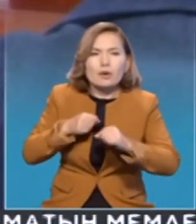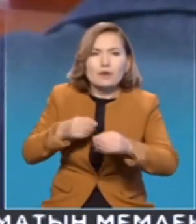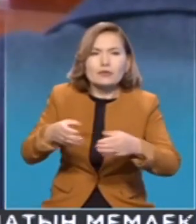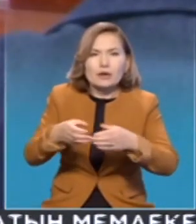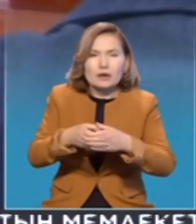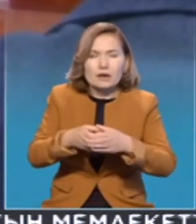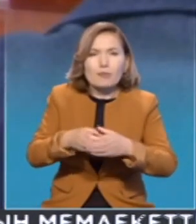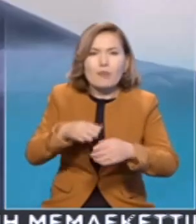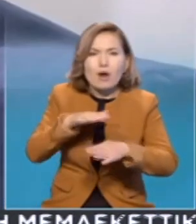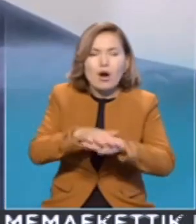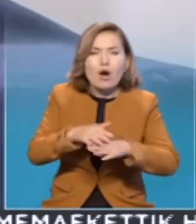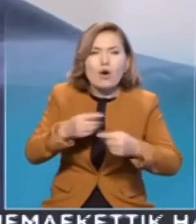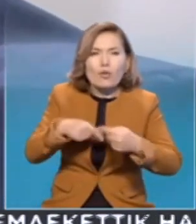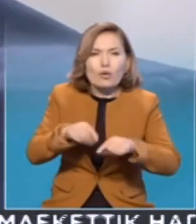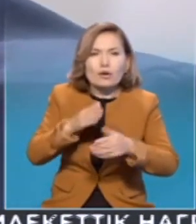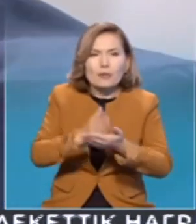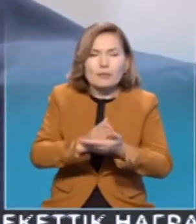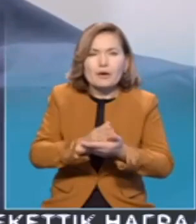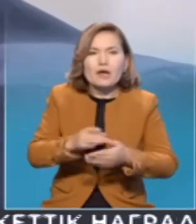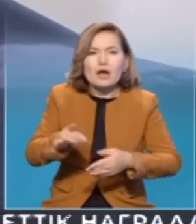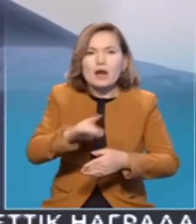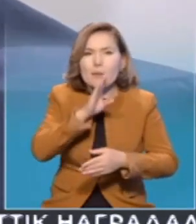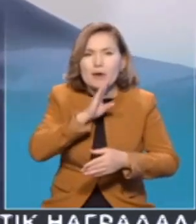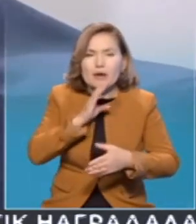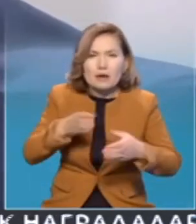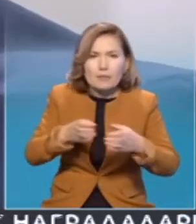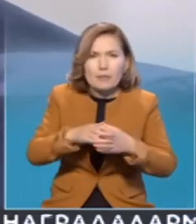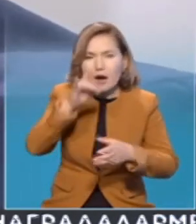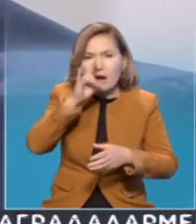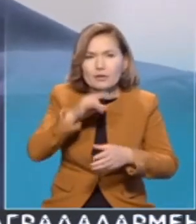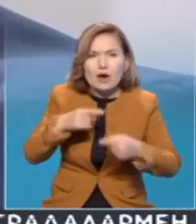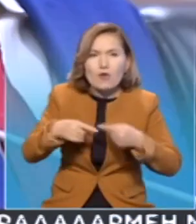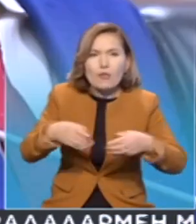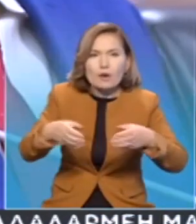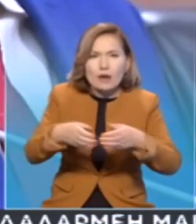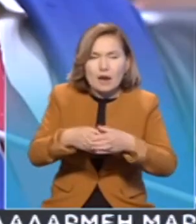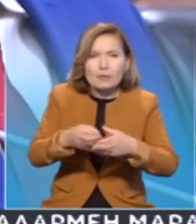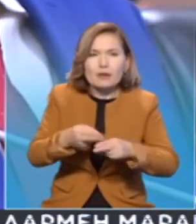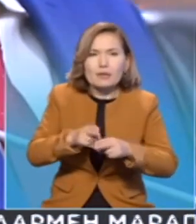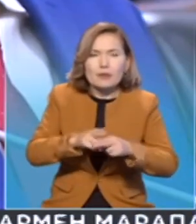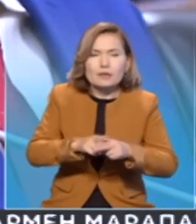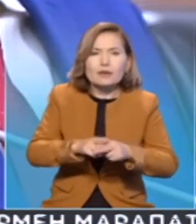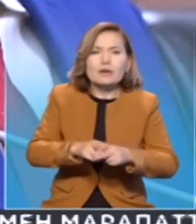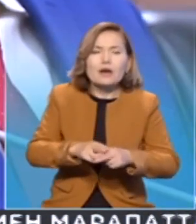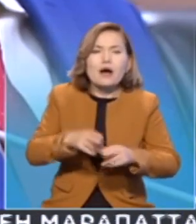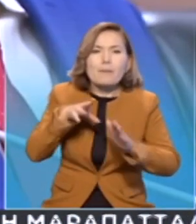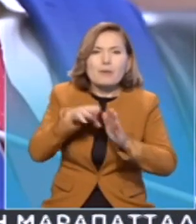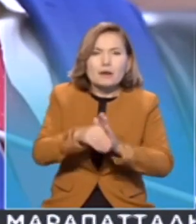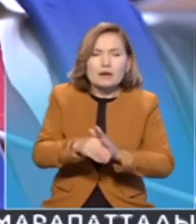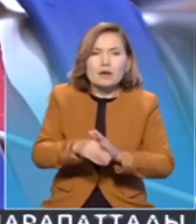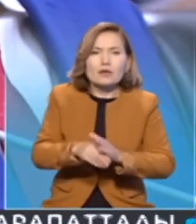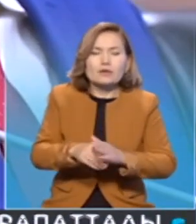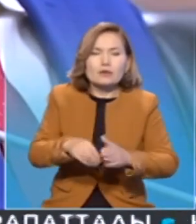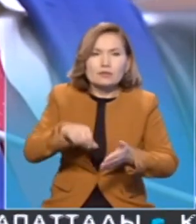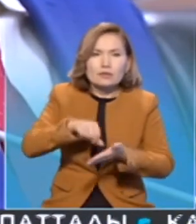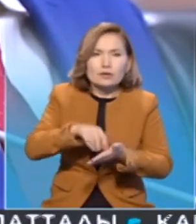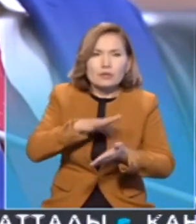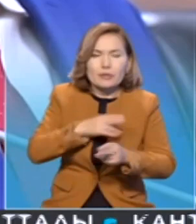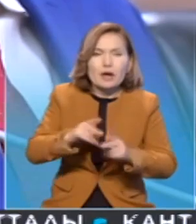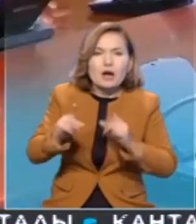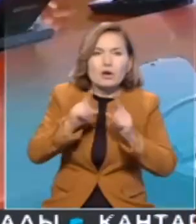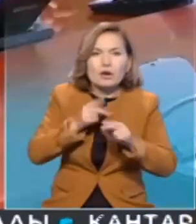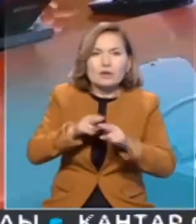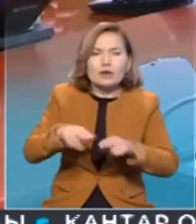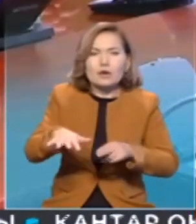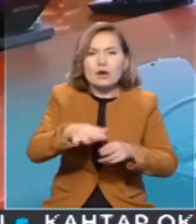қоғамдық қоры бар. Республикалық хайелдердің кеңесі, Қазақстан футбол федерациясы мен әкелер одағы да бірлестікке үн қосып отыр. Бас